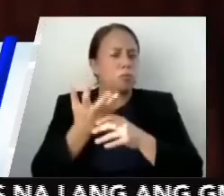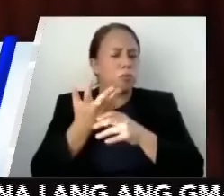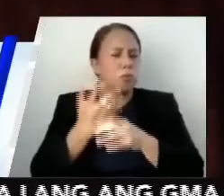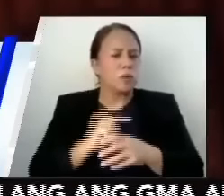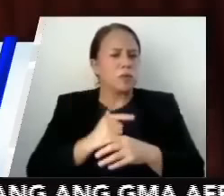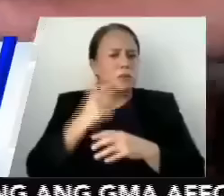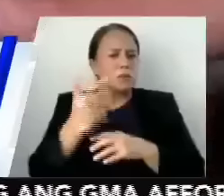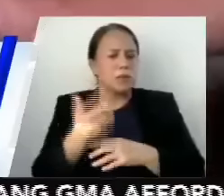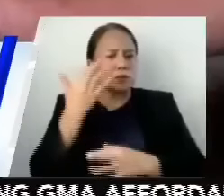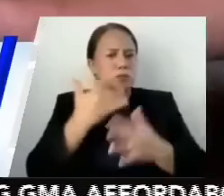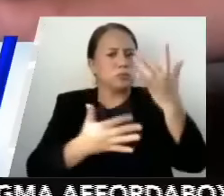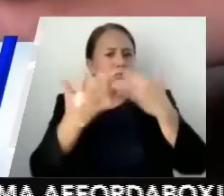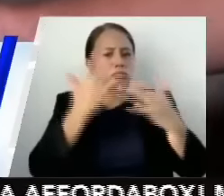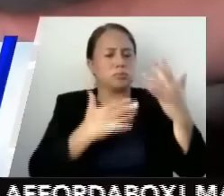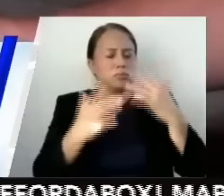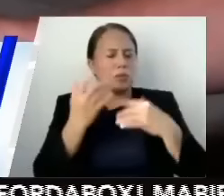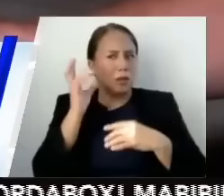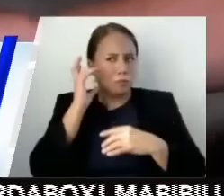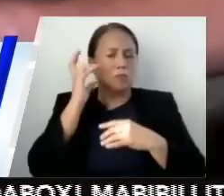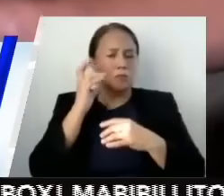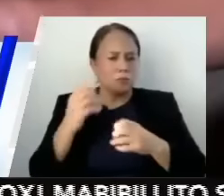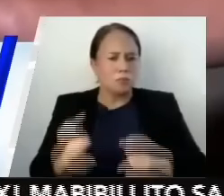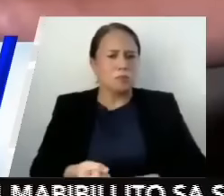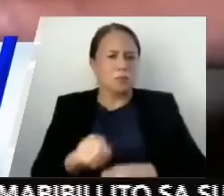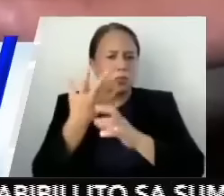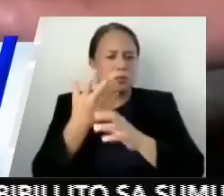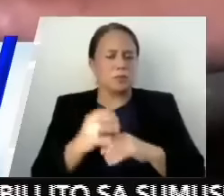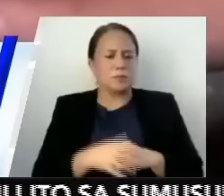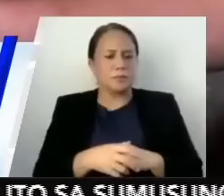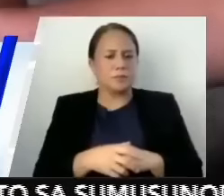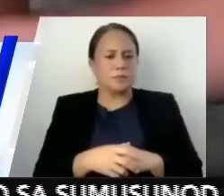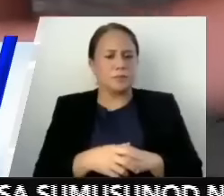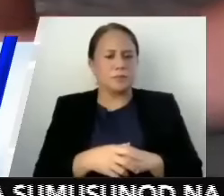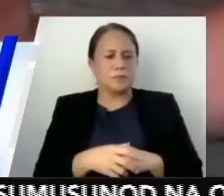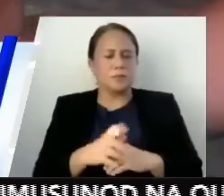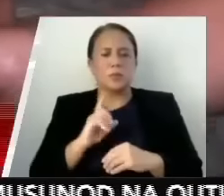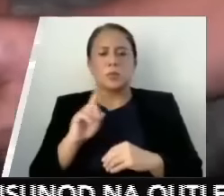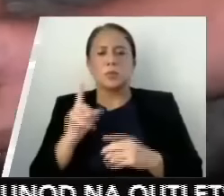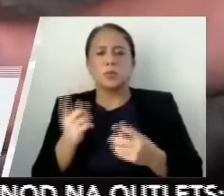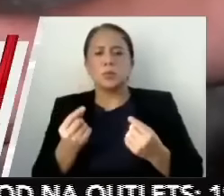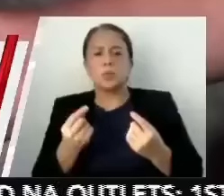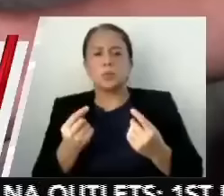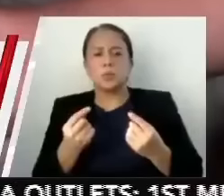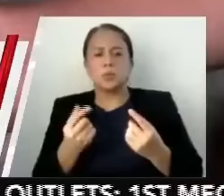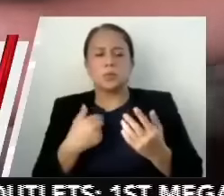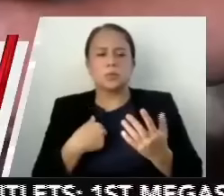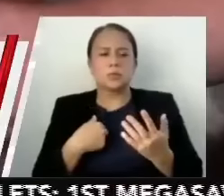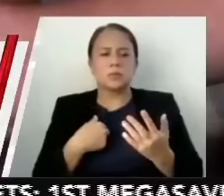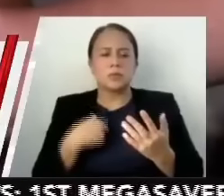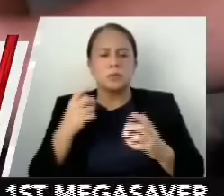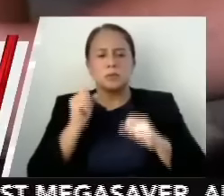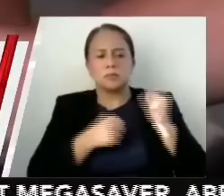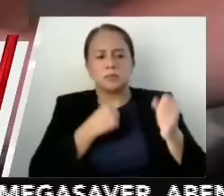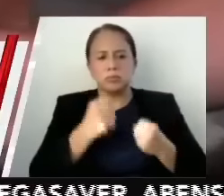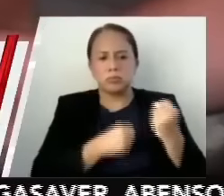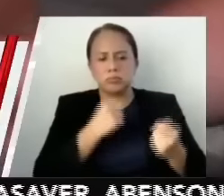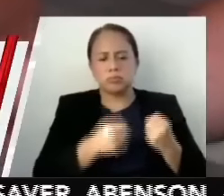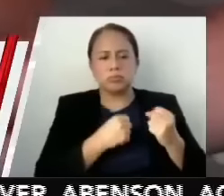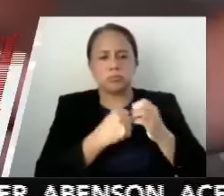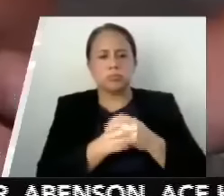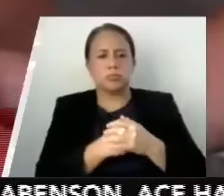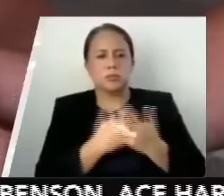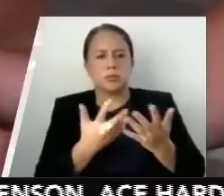apoy. May sumabog eh. Ano pong ginawa niyo na noon, ma'am, yung may narinig kayong pagsabog? Eh di, siyempre, nagtakbuhan kami. Wasin ko lang na isalba,